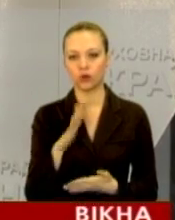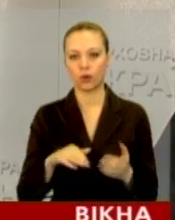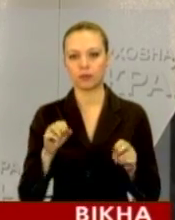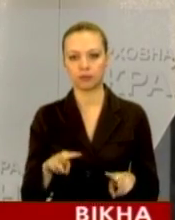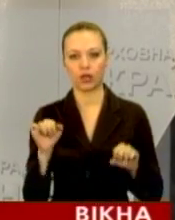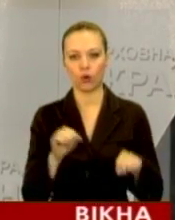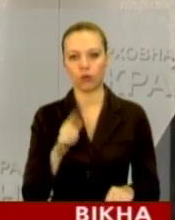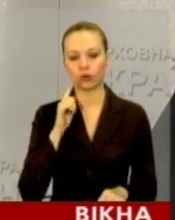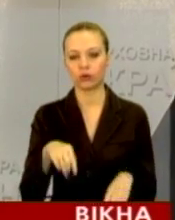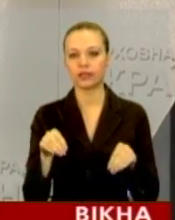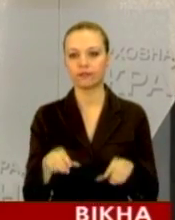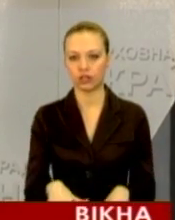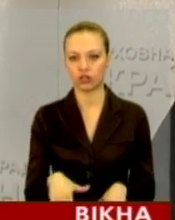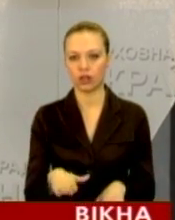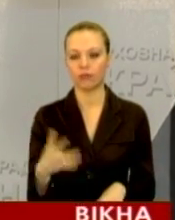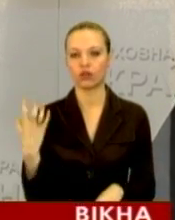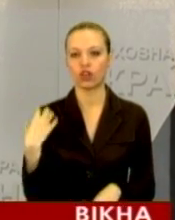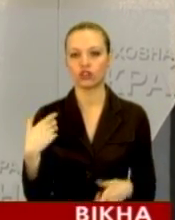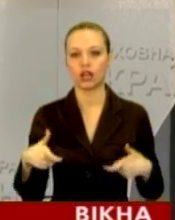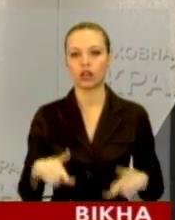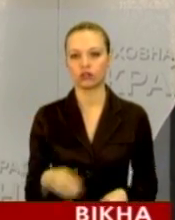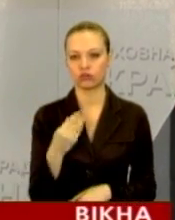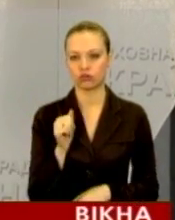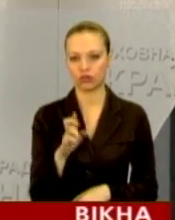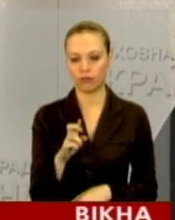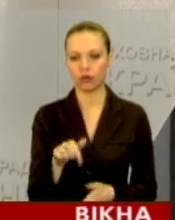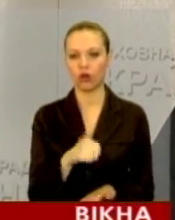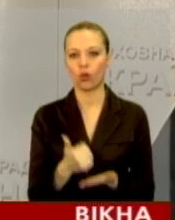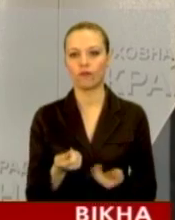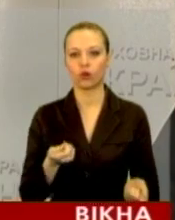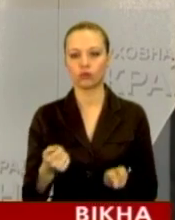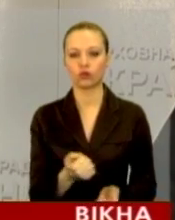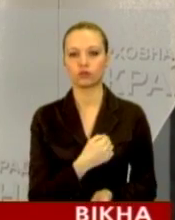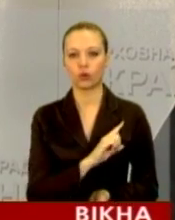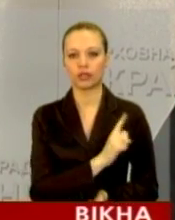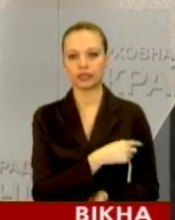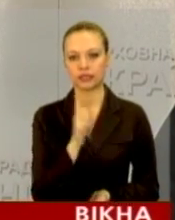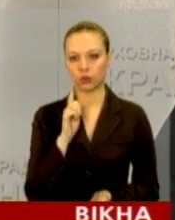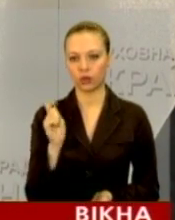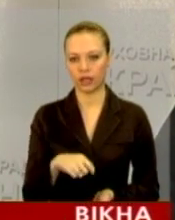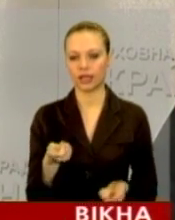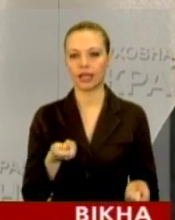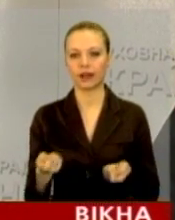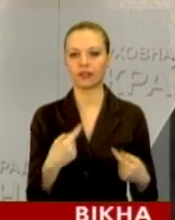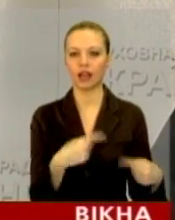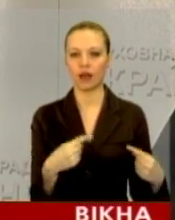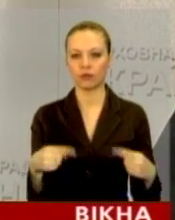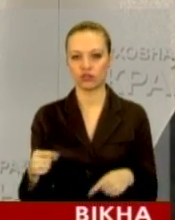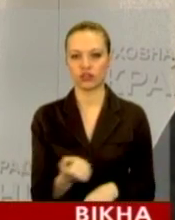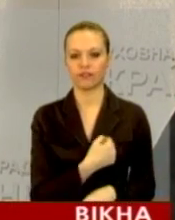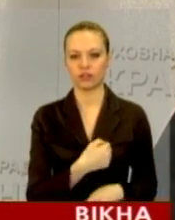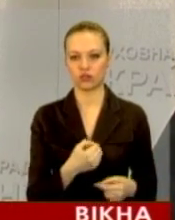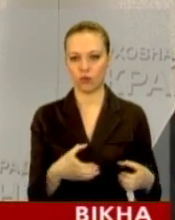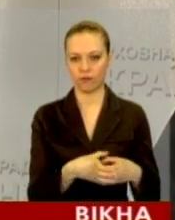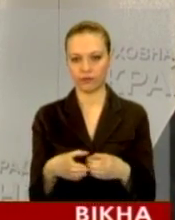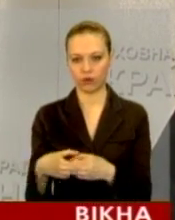оборони України вирішила начальнику Генерального штабу, головнокомандувачу Збройних сил України, керівникам інших військових